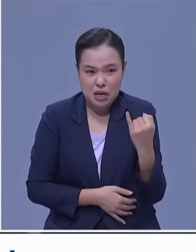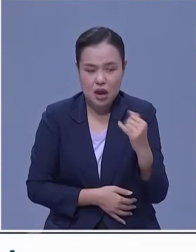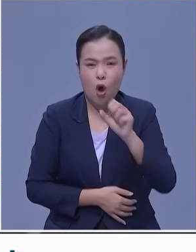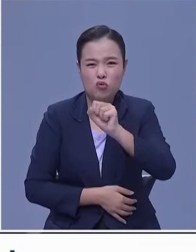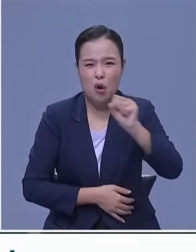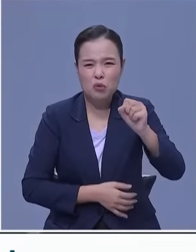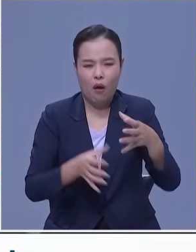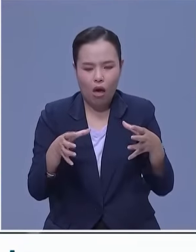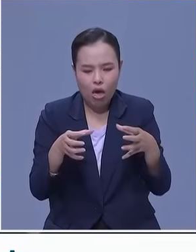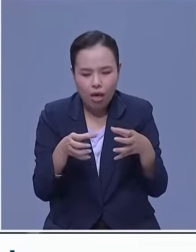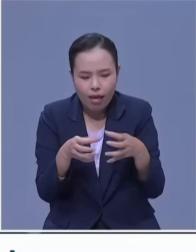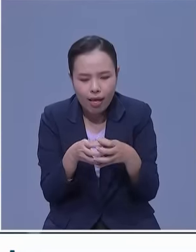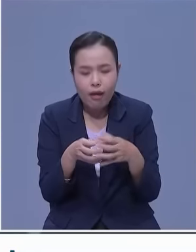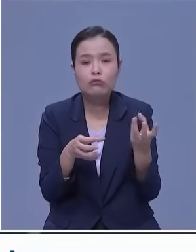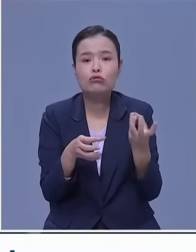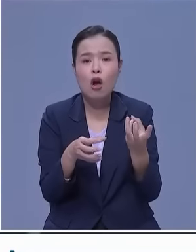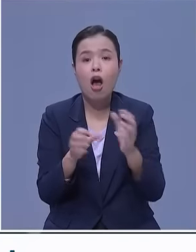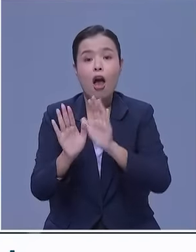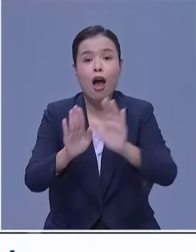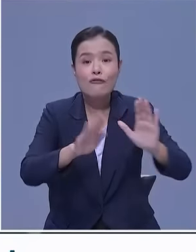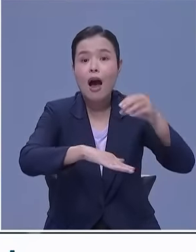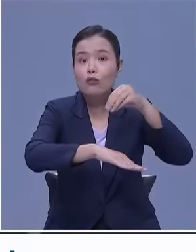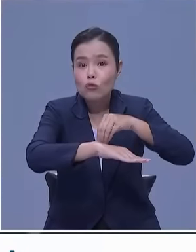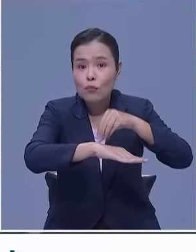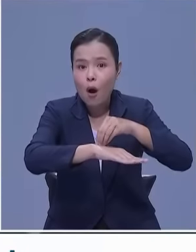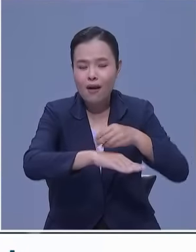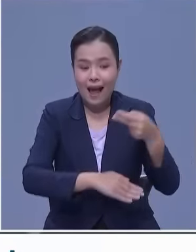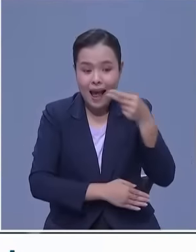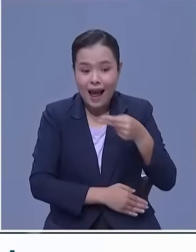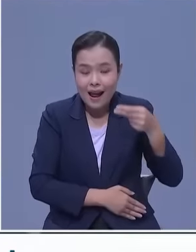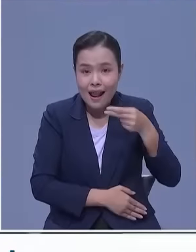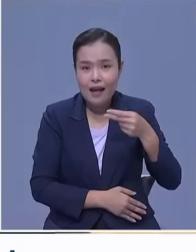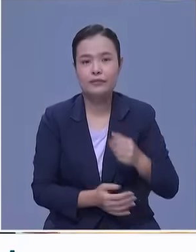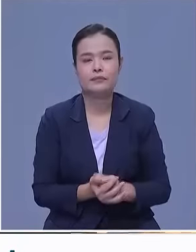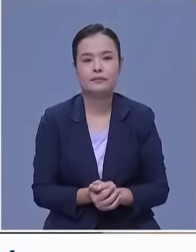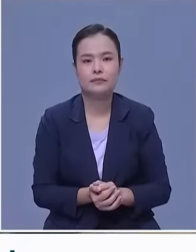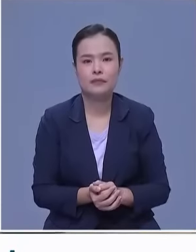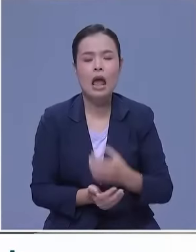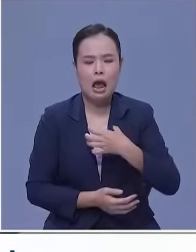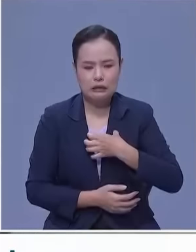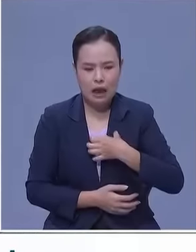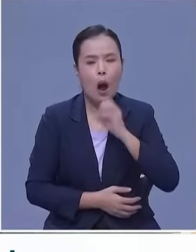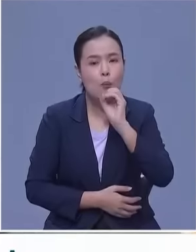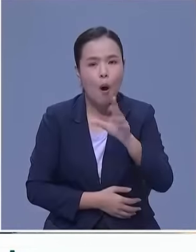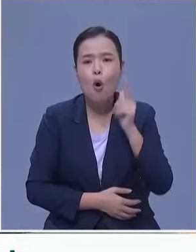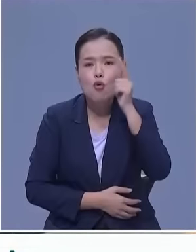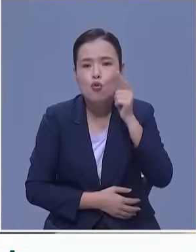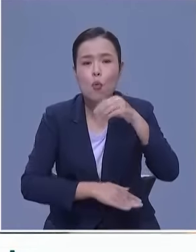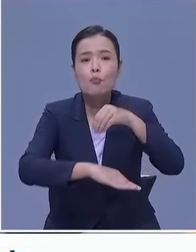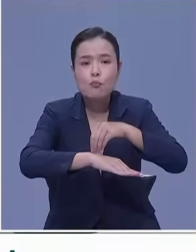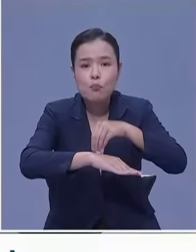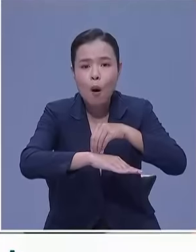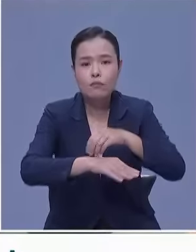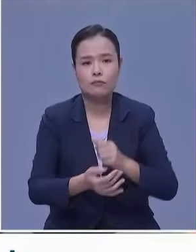องแบบนี้นะคะส่วนถ้าอยากฝากอะไรถึงลุงป้อมในฐานะหลานเอหลานเอบอกว่าอยากบอกลุงป้อมว่าแม้ลุงป้อม